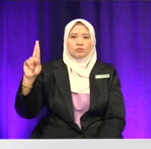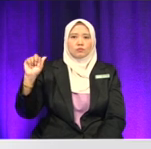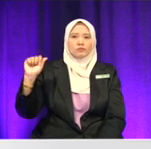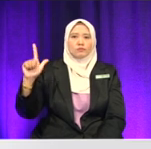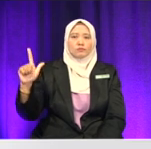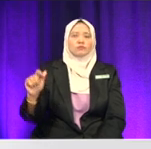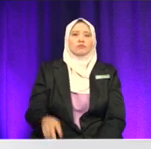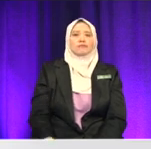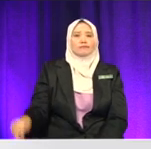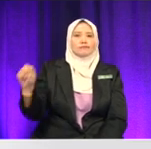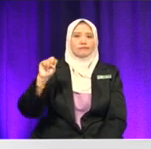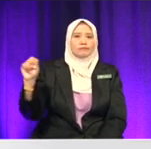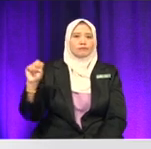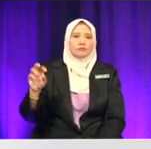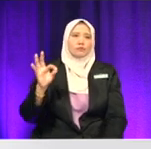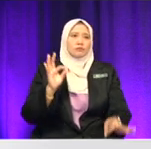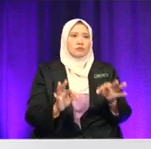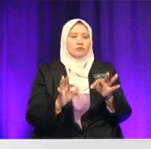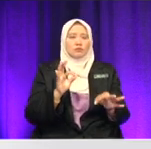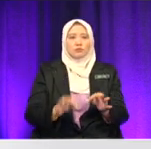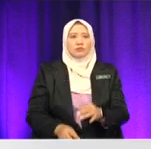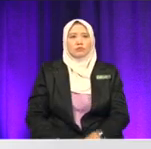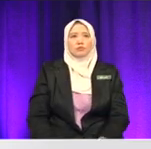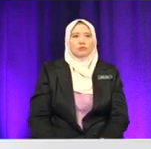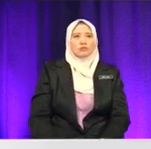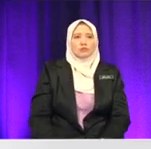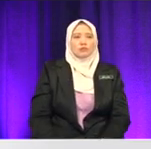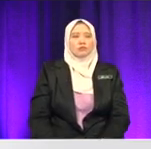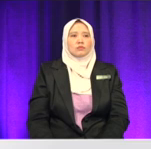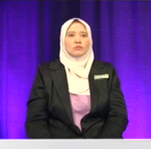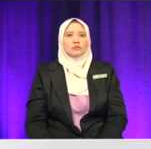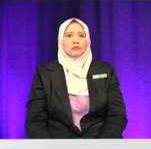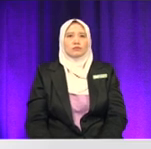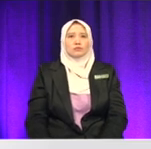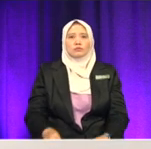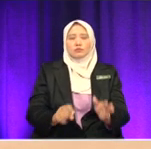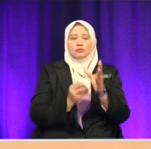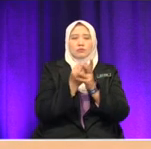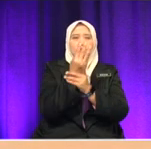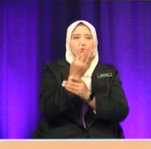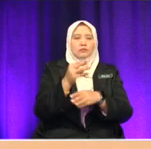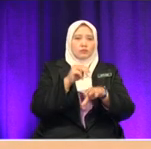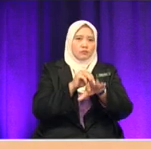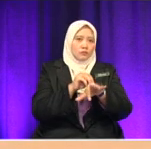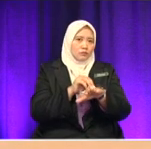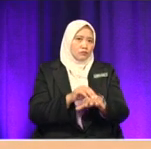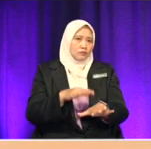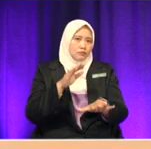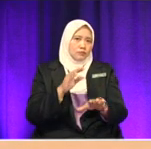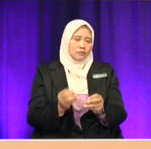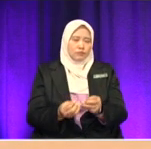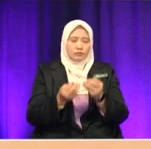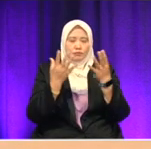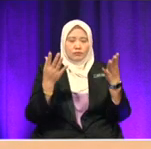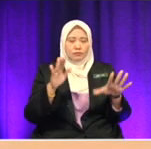cikgu? Pertumbuhan mikroorganisma paling pesat pada keadaan neutral, cikgu. Bagus. Pada keadaan neutral, pertumbuhan